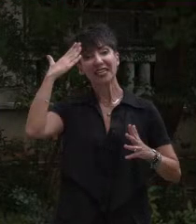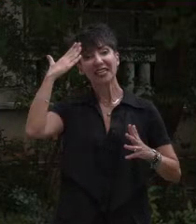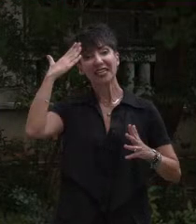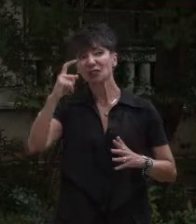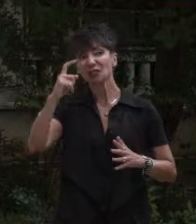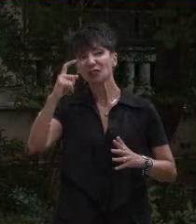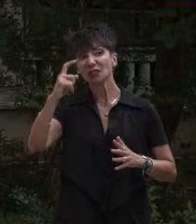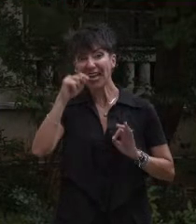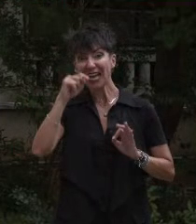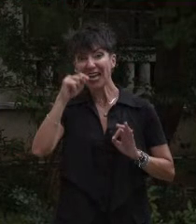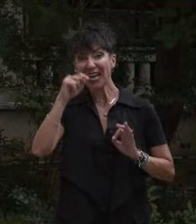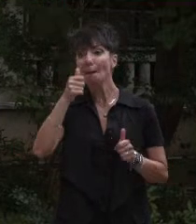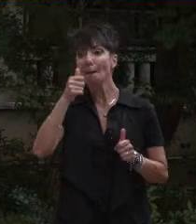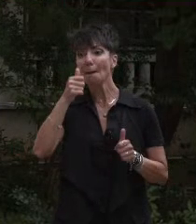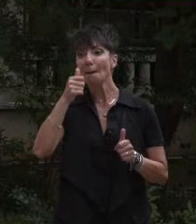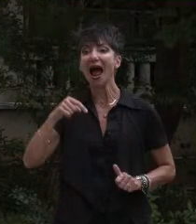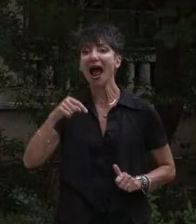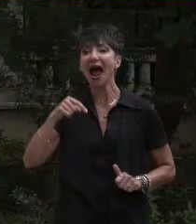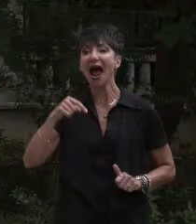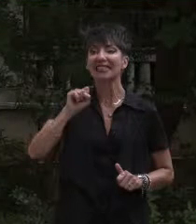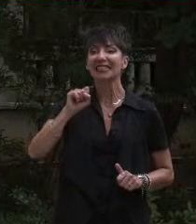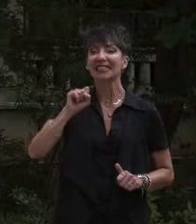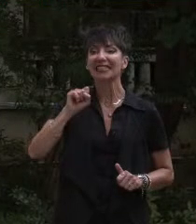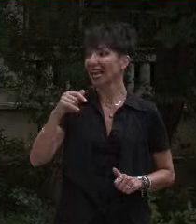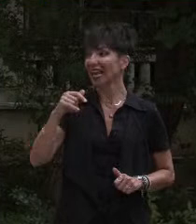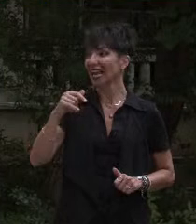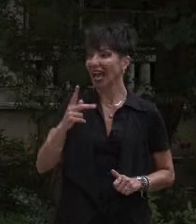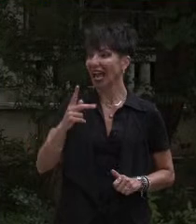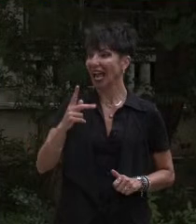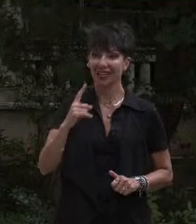Κέρκυρας την Μαρία Τσιριγκάκη έπαινο.